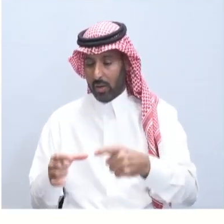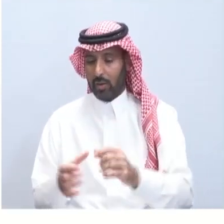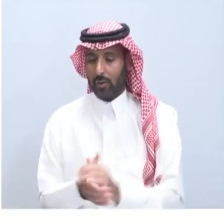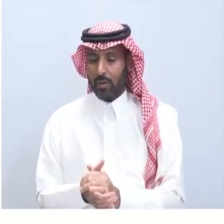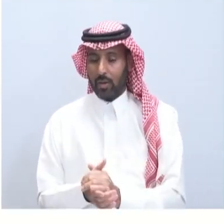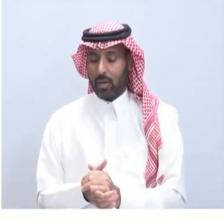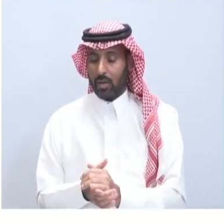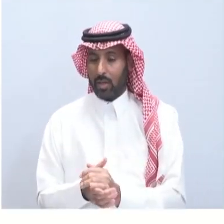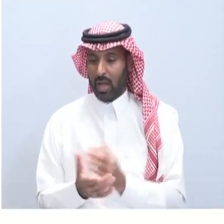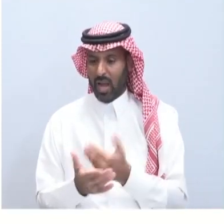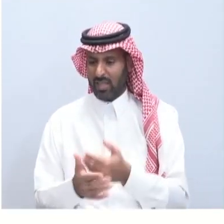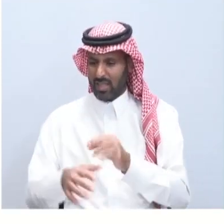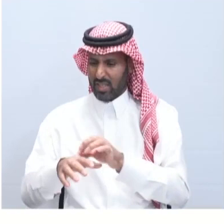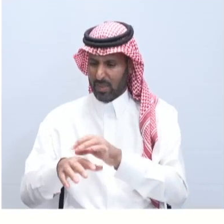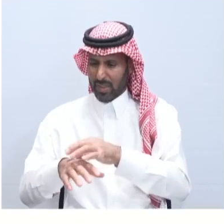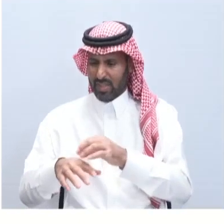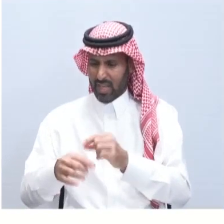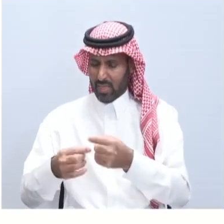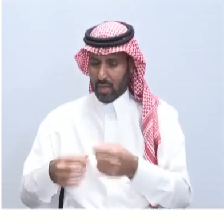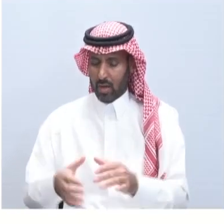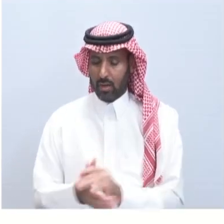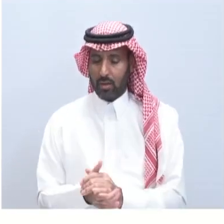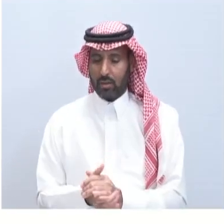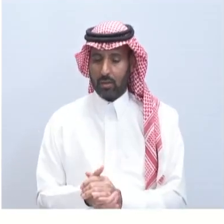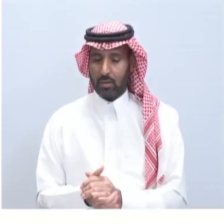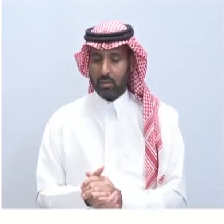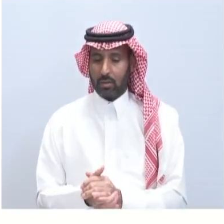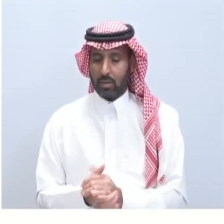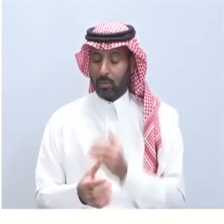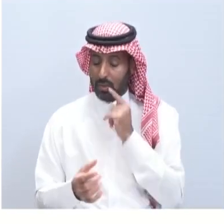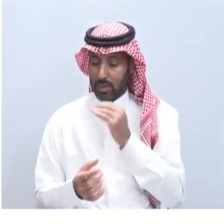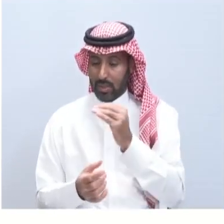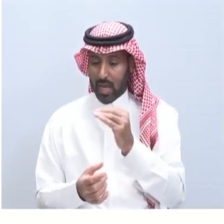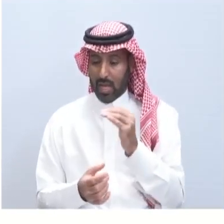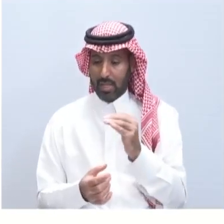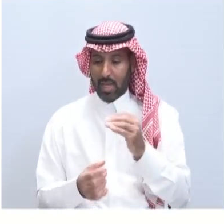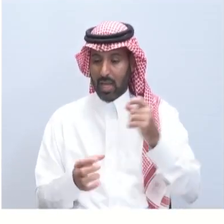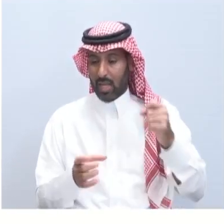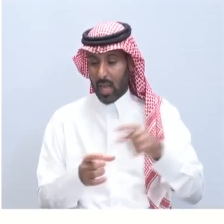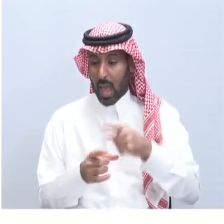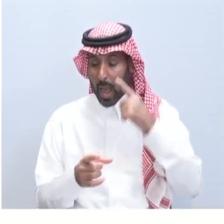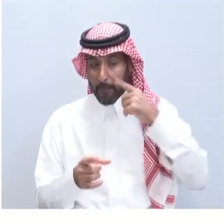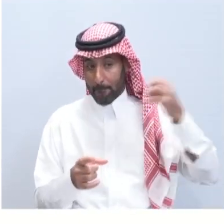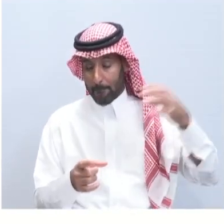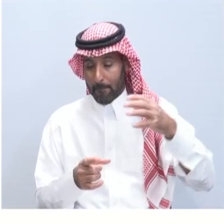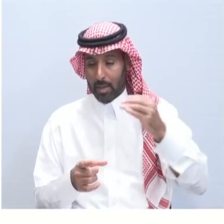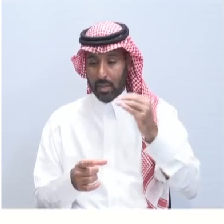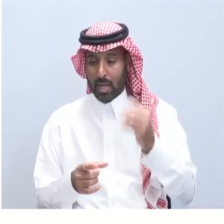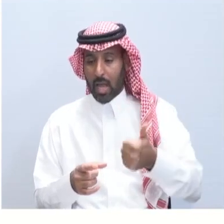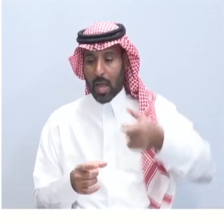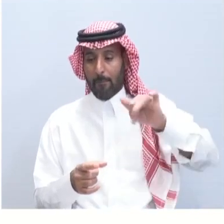انواع التعقيم كما تستخدم اشعه جاما لتعقيم المعدات الطبيه بامان مثل الحقن